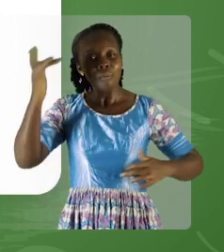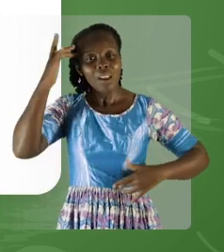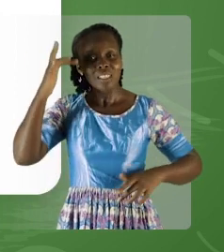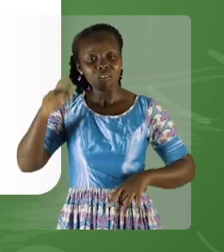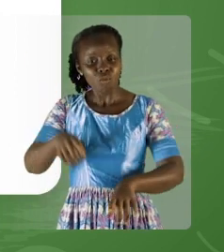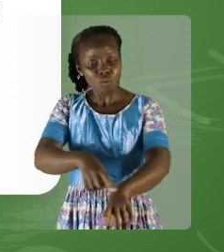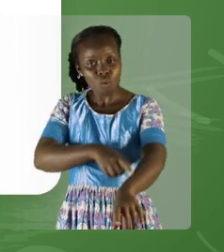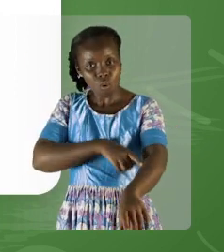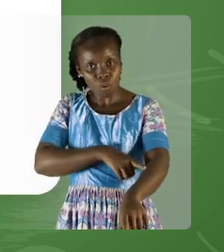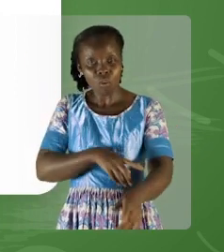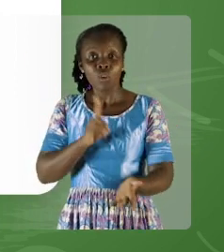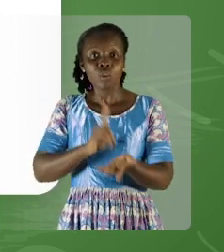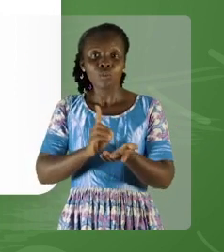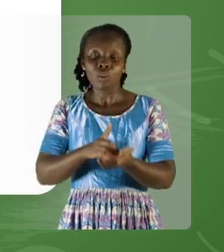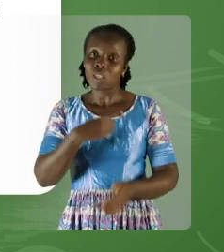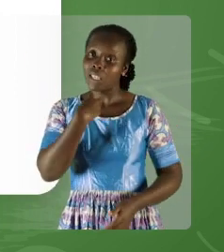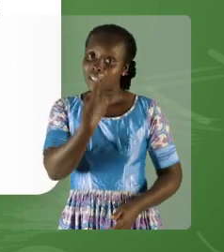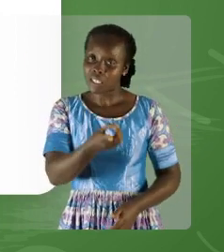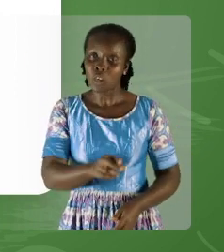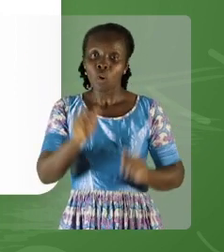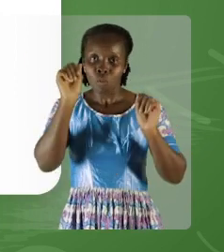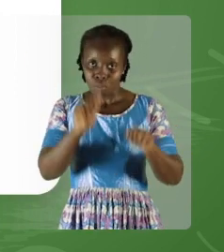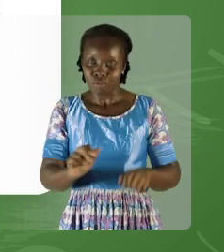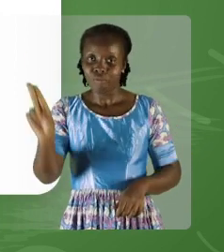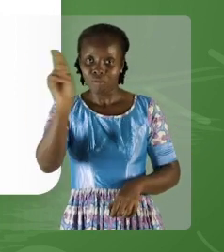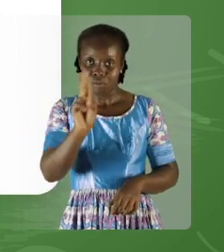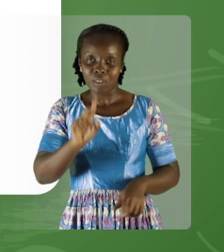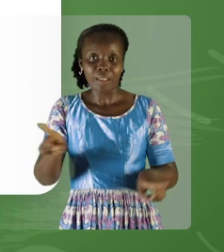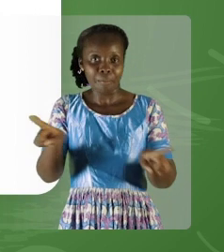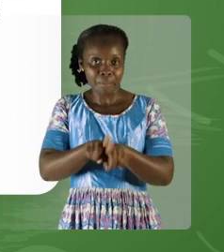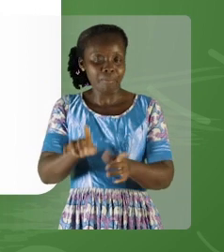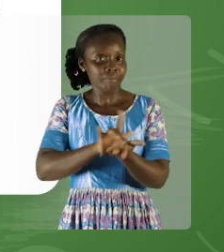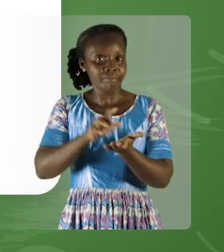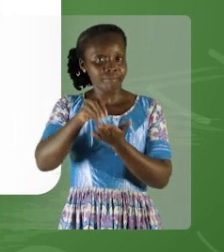médecin signale qu'on peut utiliser la même ordonnance